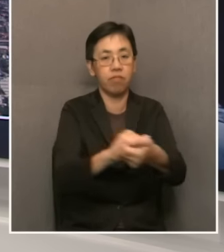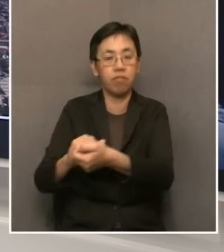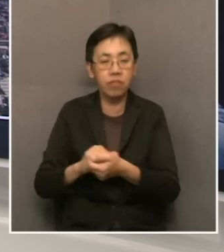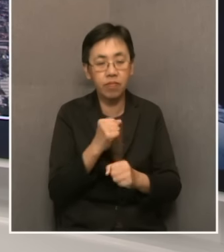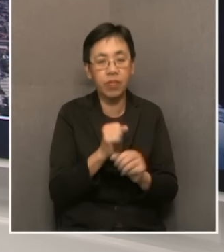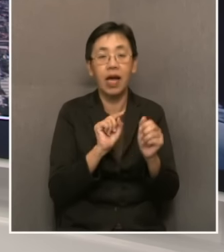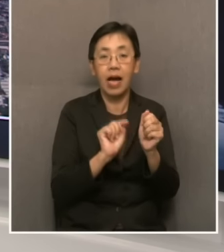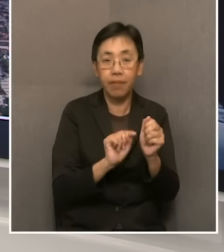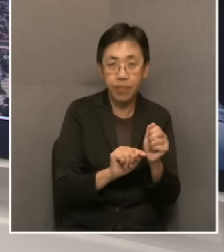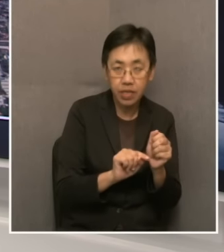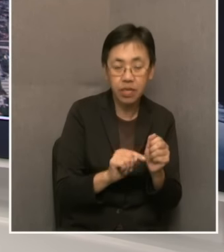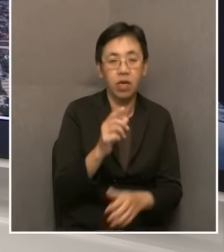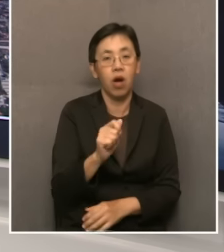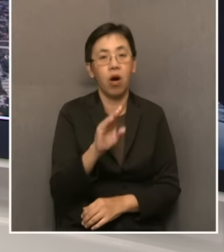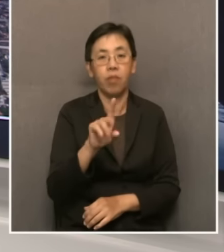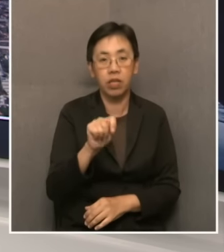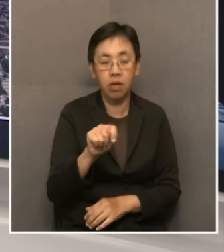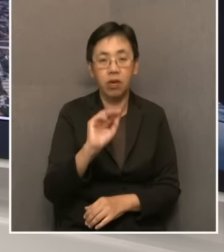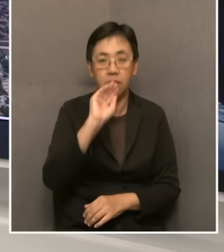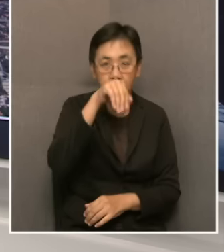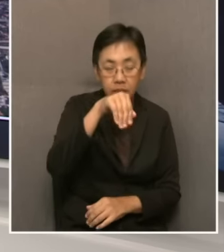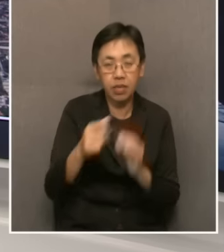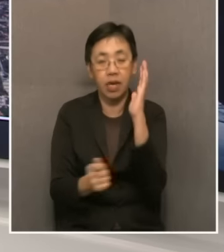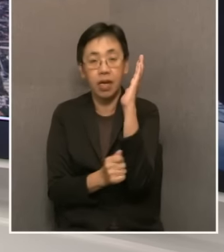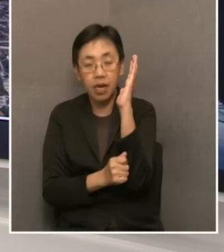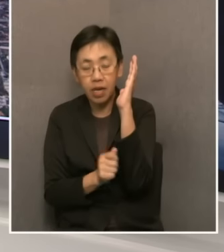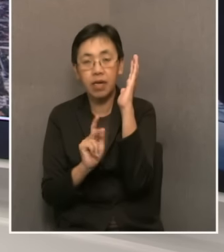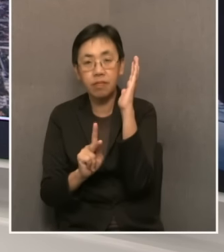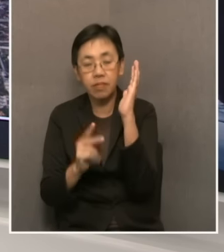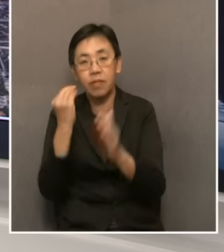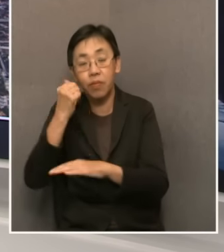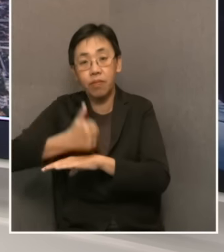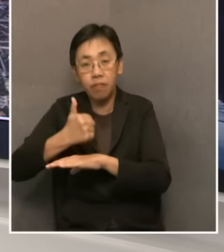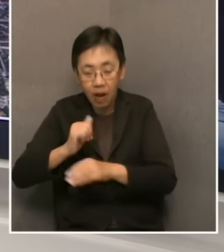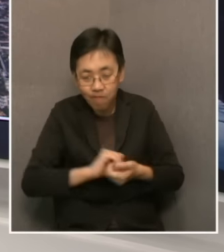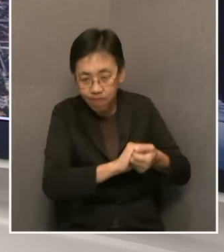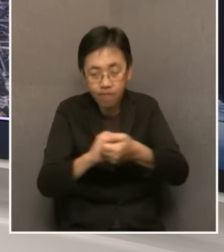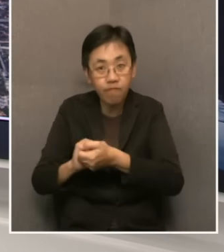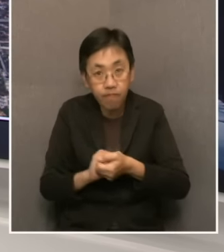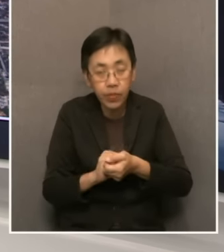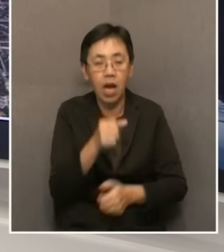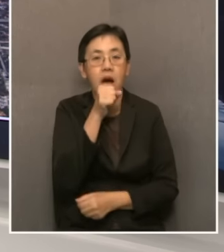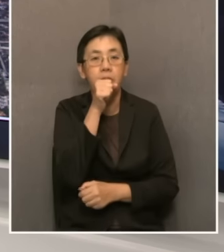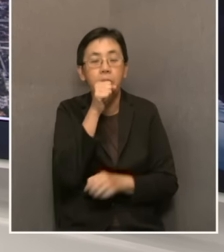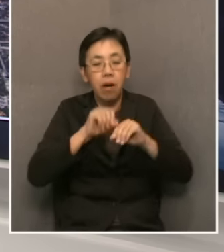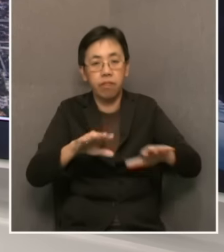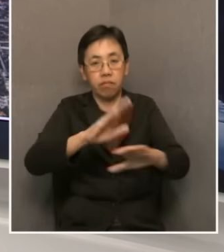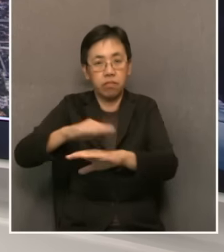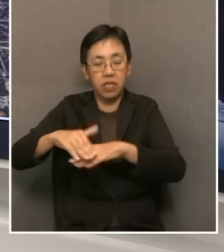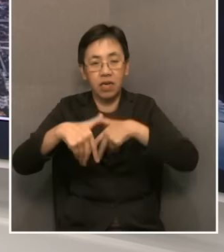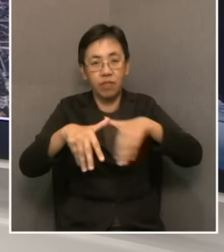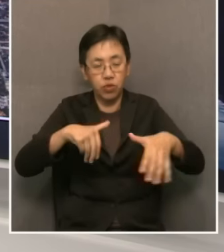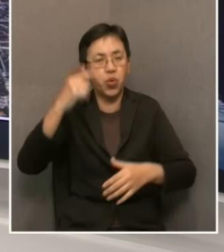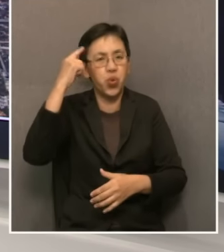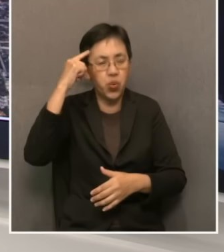อำเภอนะคะองค์การปกครองส่วนท้องถิ่นกำนันผู้ใหญ่บ้านและสำคัญที่สุดเลยก็คือแจ้งเตือนประชาชนนะคะสามารถรับมือกับน้